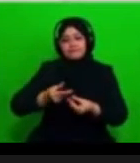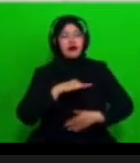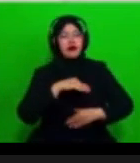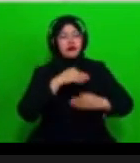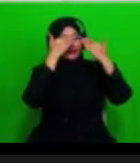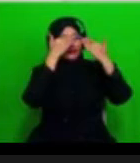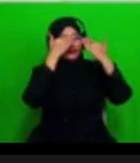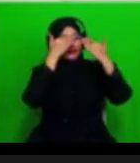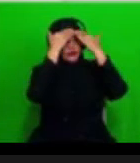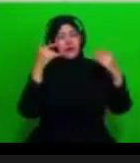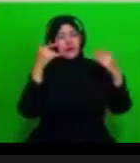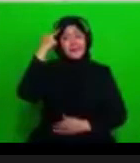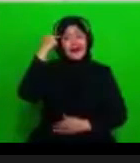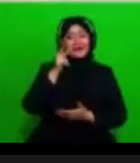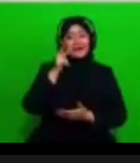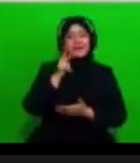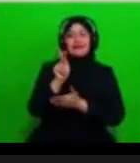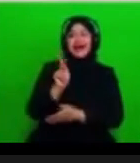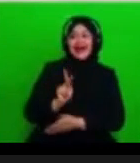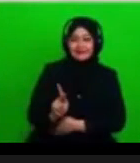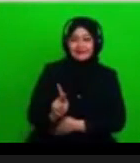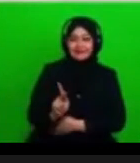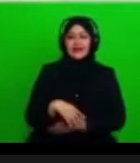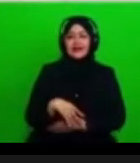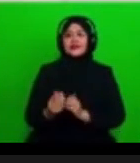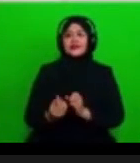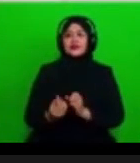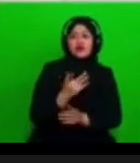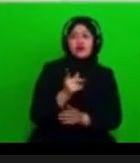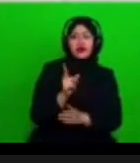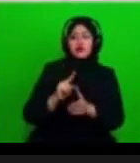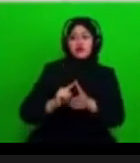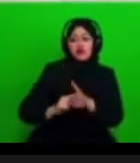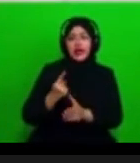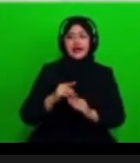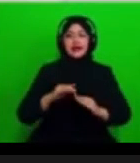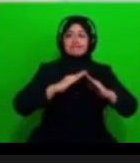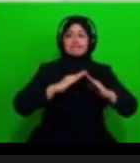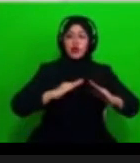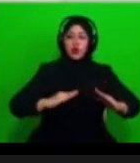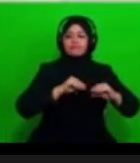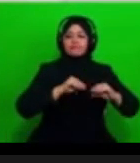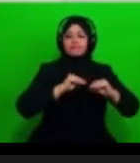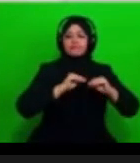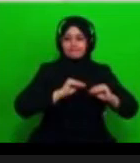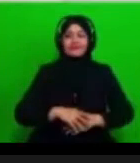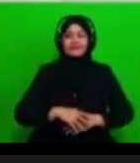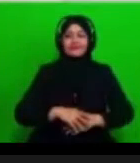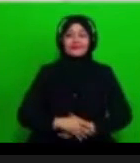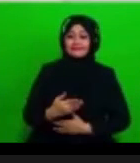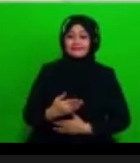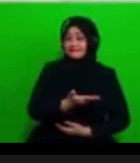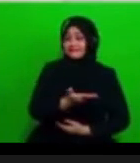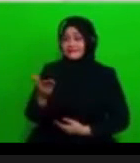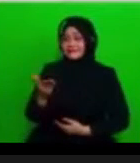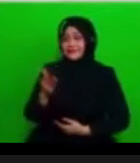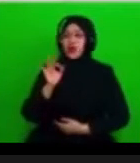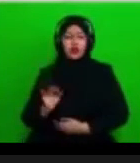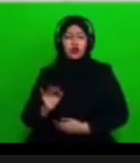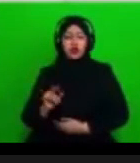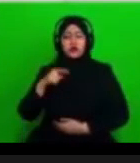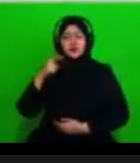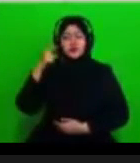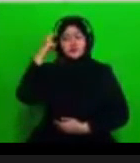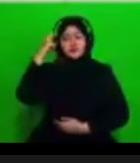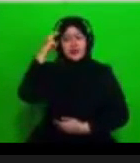mengubah pola pikir kita tentang pendidikan dan cara belajar kita maupun cara belajar mereka. Mungkin di antara kita di